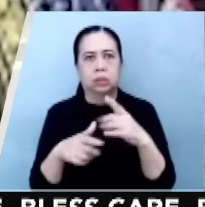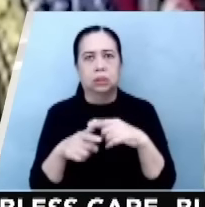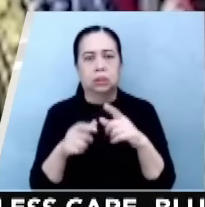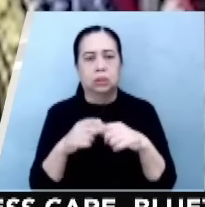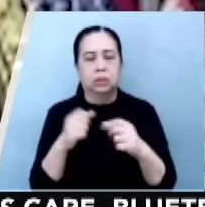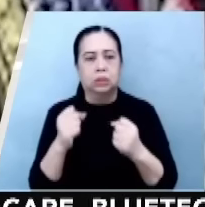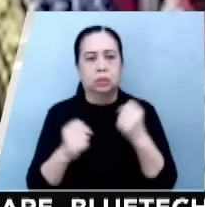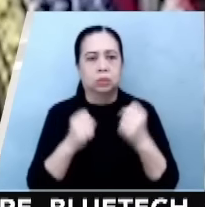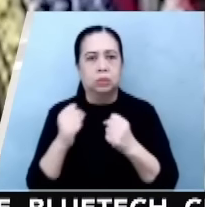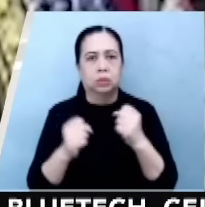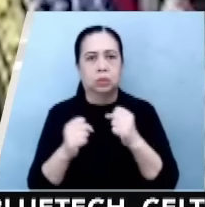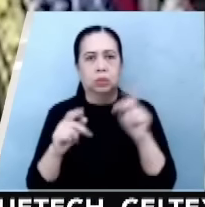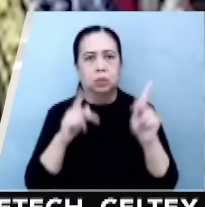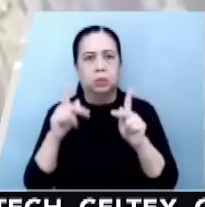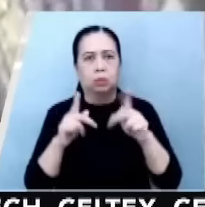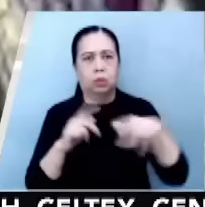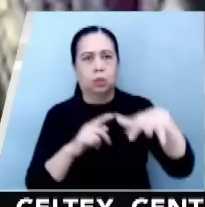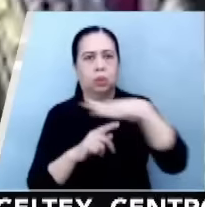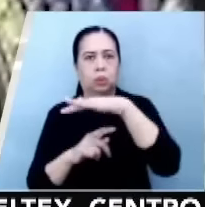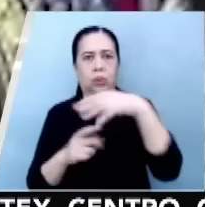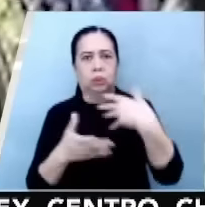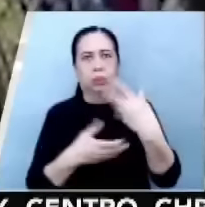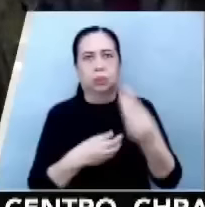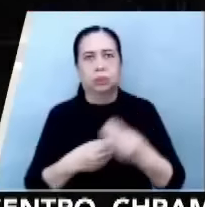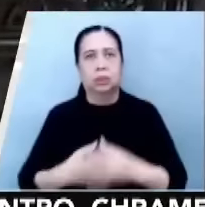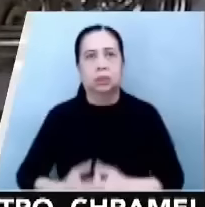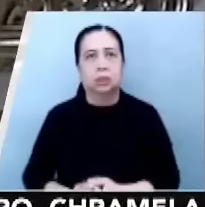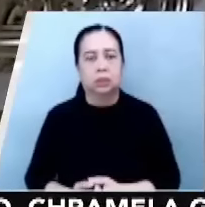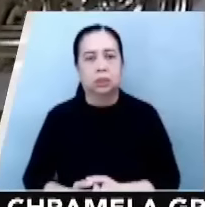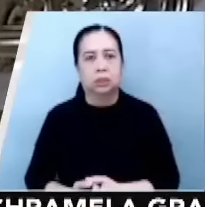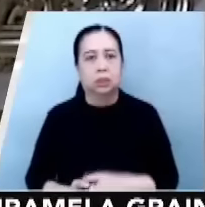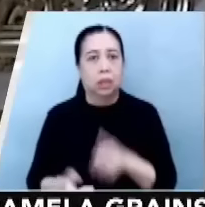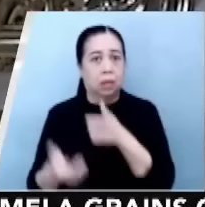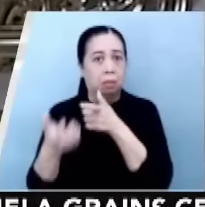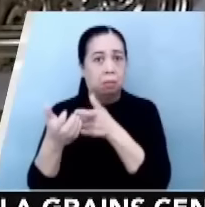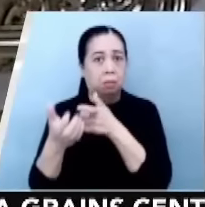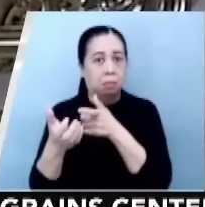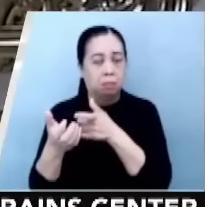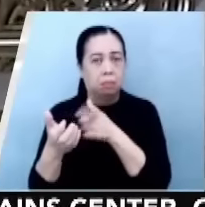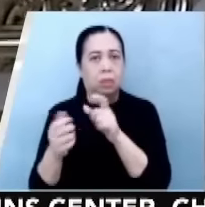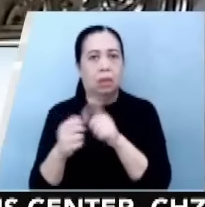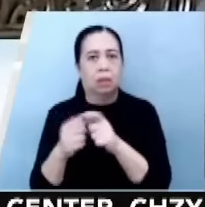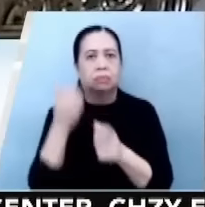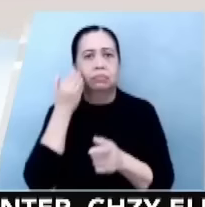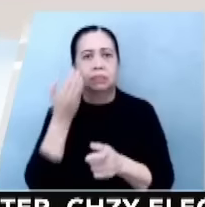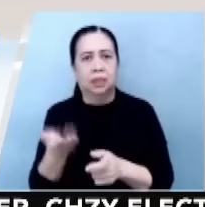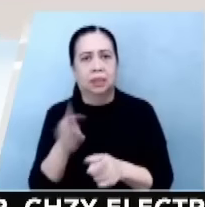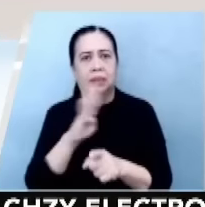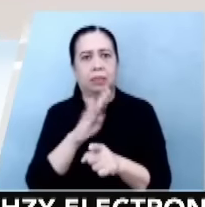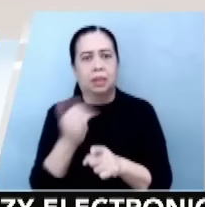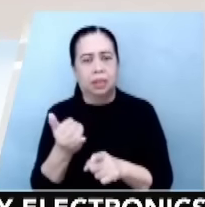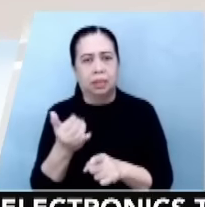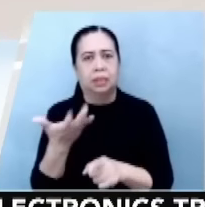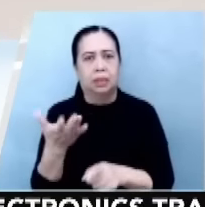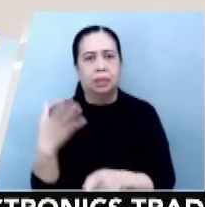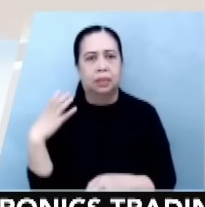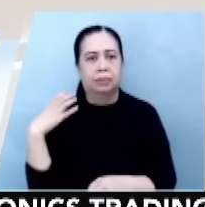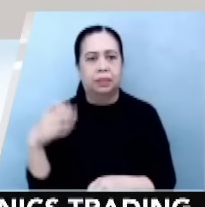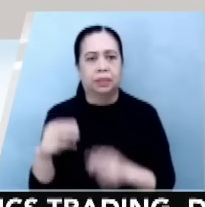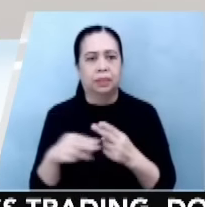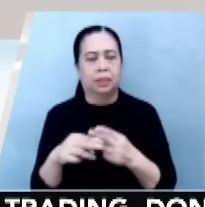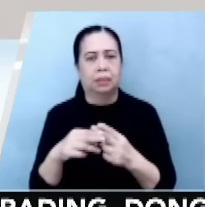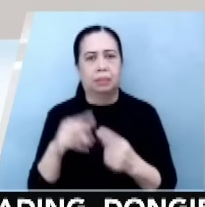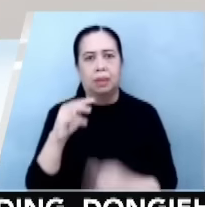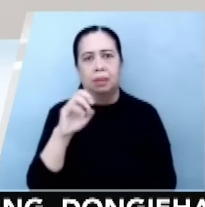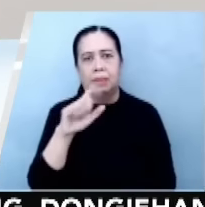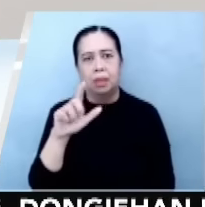mga residenteng nasa labas. Ang pamamaril na yan, ikinasawi ng kapitan ng barangay Lacuse na si Mel Lumbang.